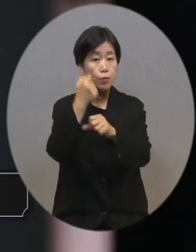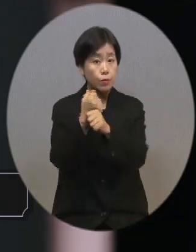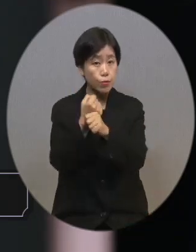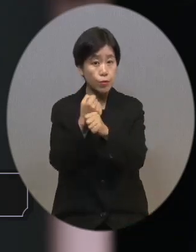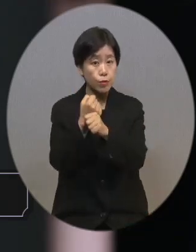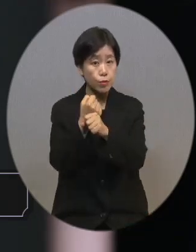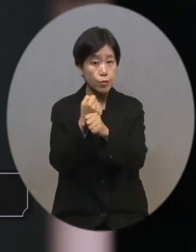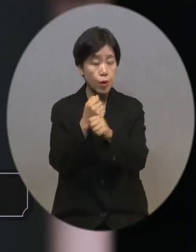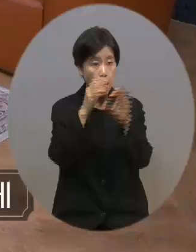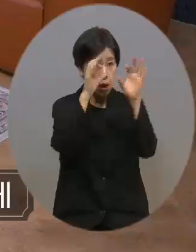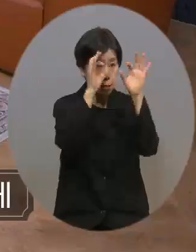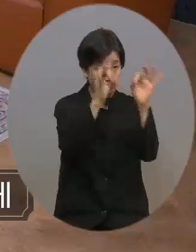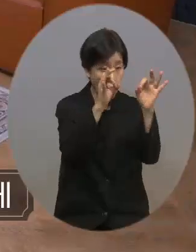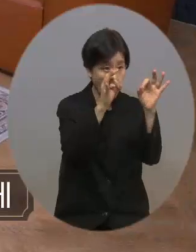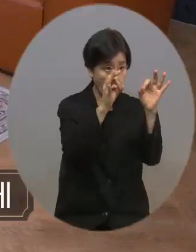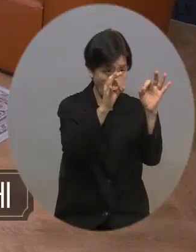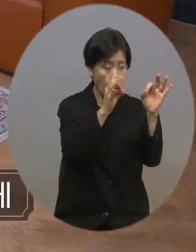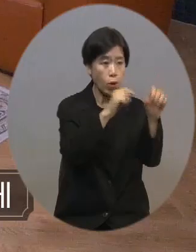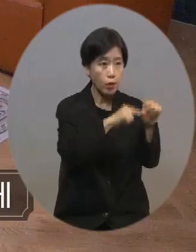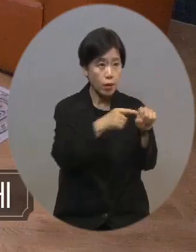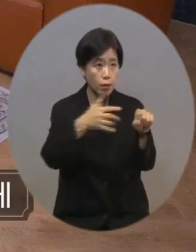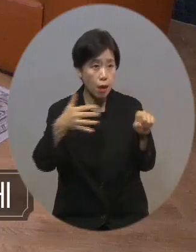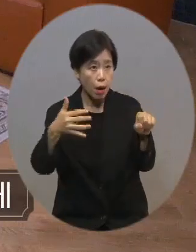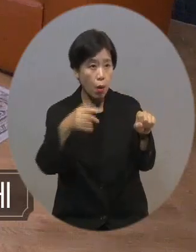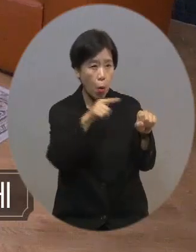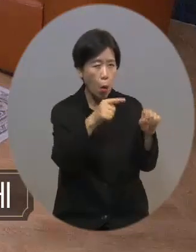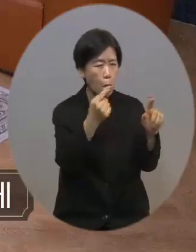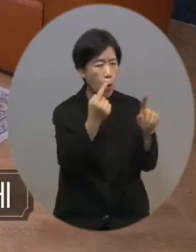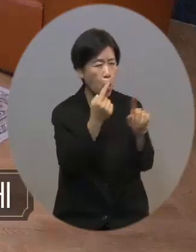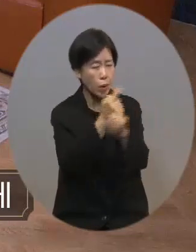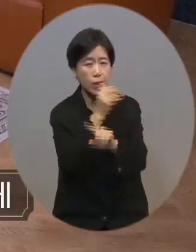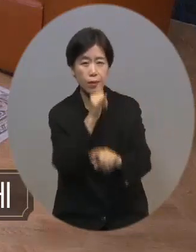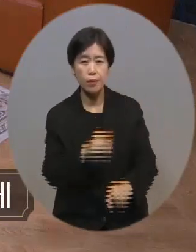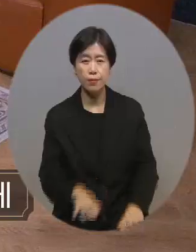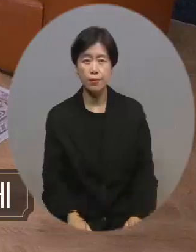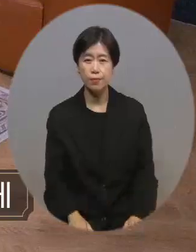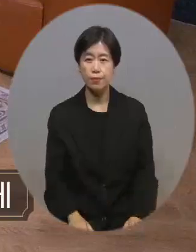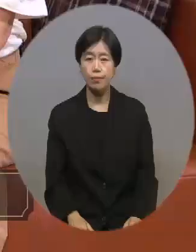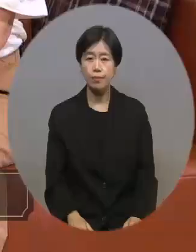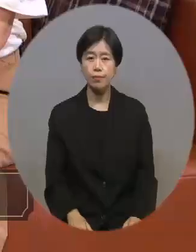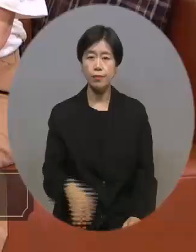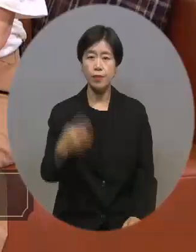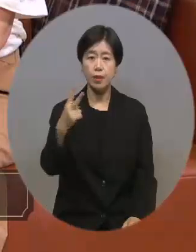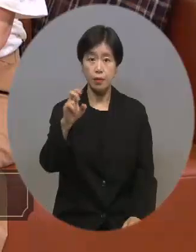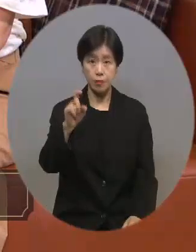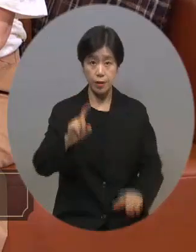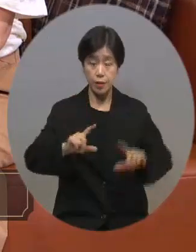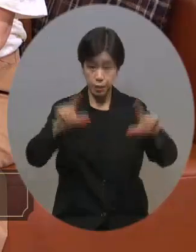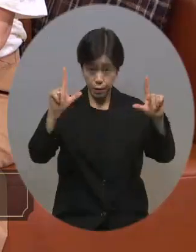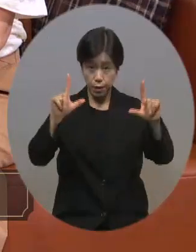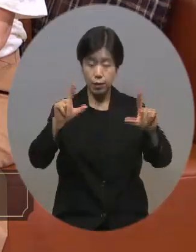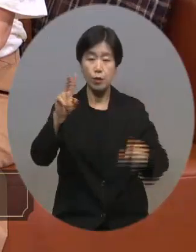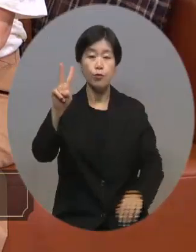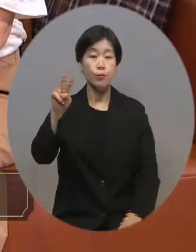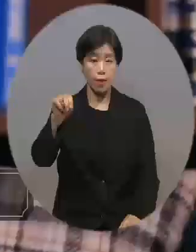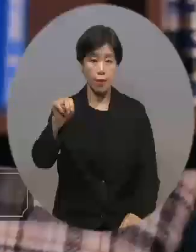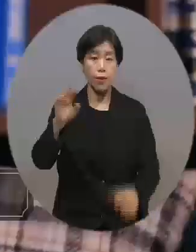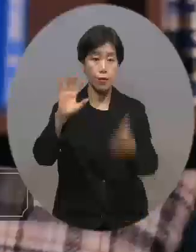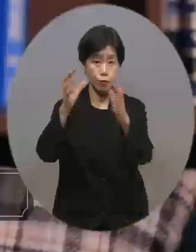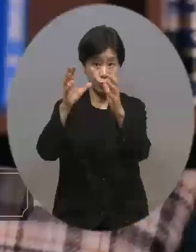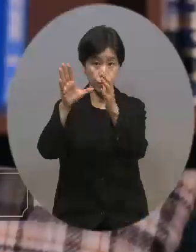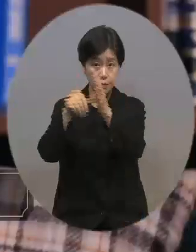조금씩 있다라는 걸 확인. 화제가 됐던 게 2021년에 북한 대사와 치렀던 설전 유엔 고위급 정치 포럼에서